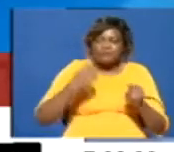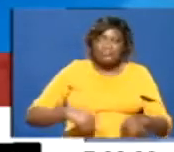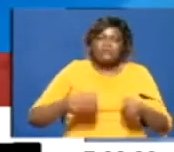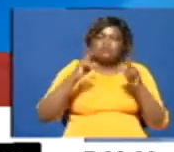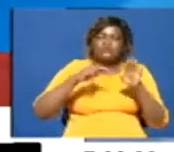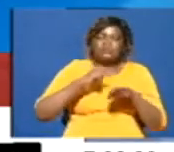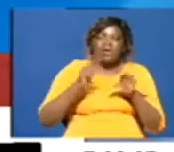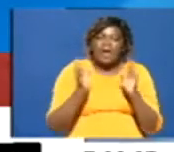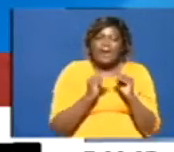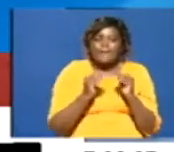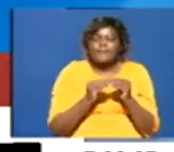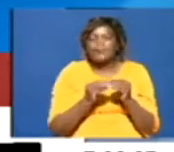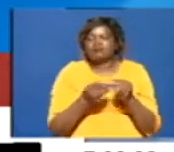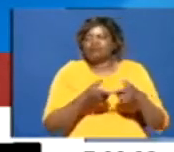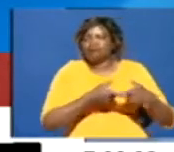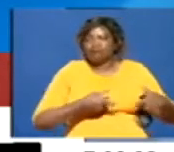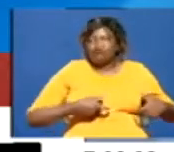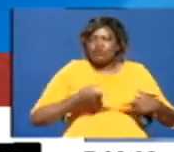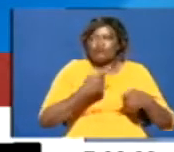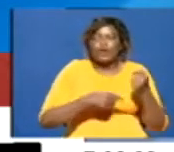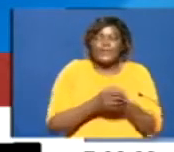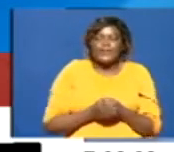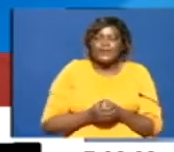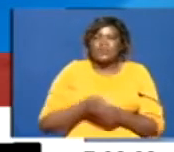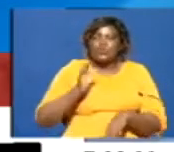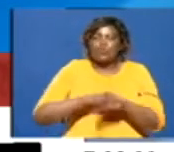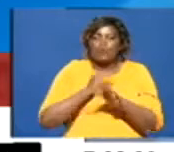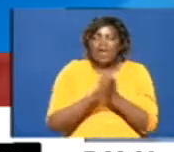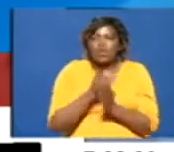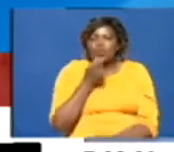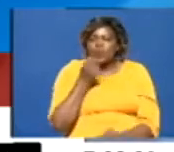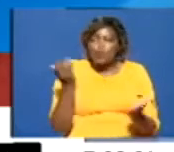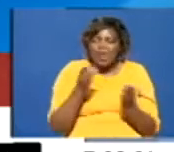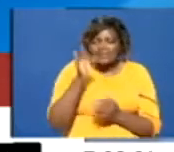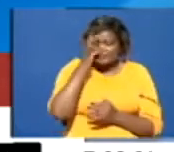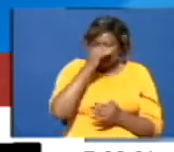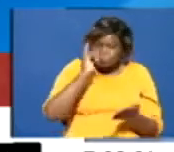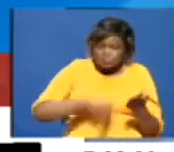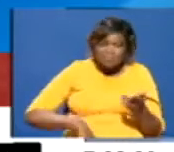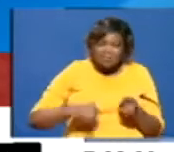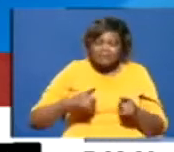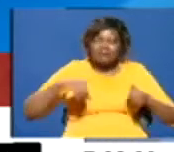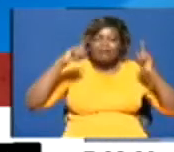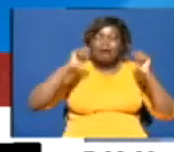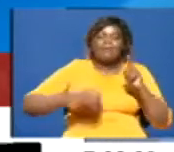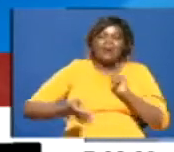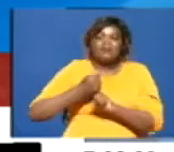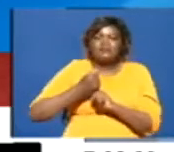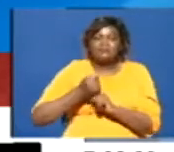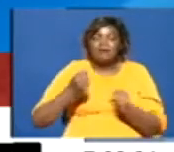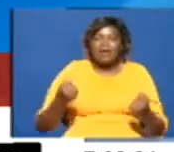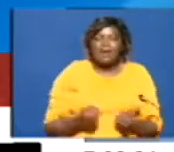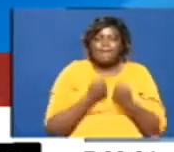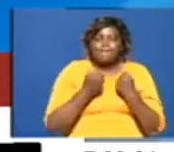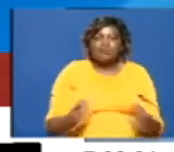aliyekutana na ujumbe wa wazee wa jamii ya Agikuyu na Luo katika kaunti ya Nyeri alisema ufanisi unaweza tu kupatikana endapo umoja